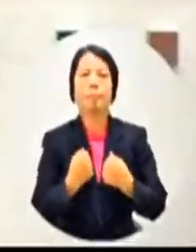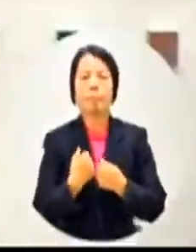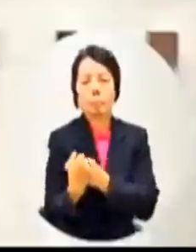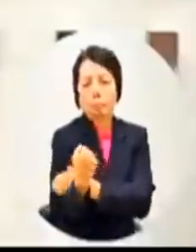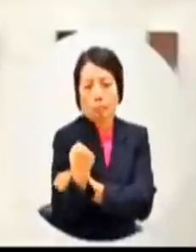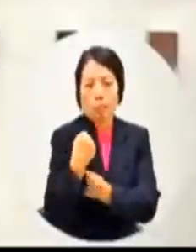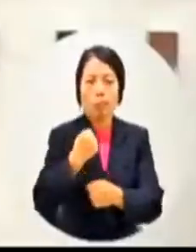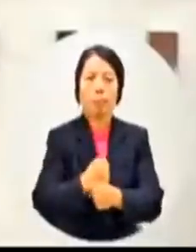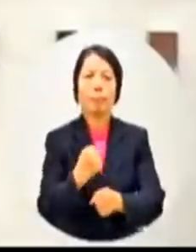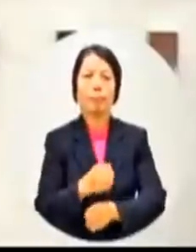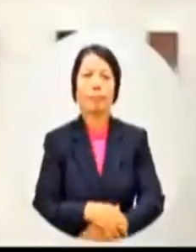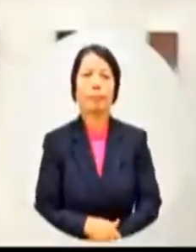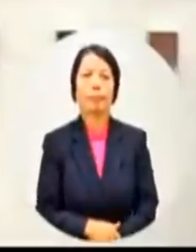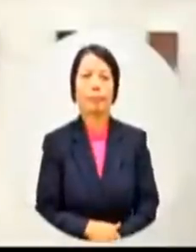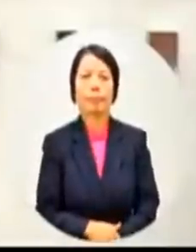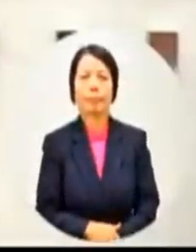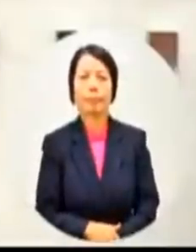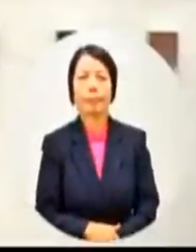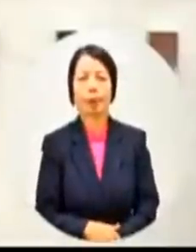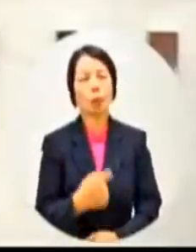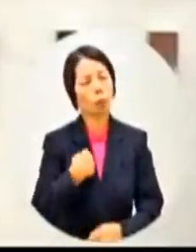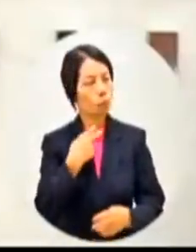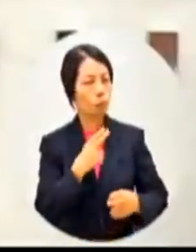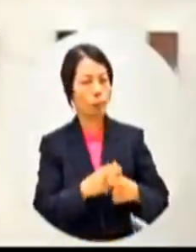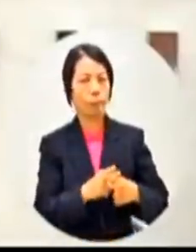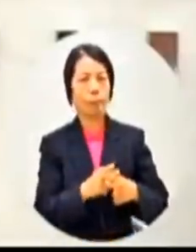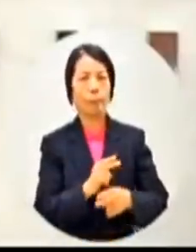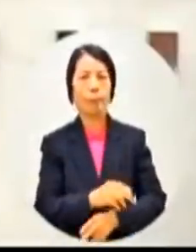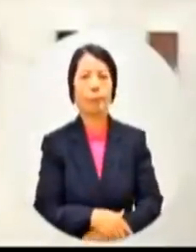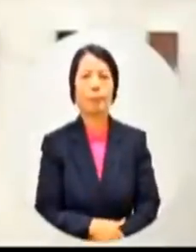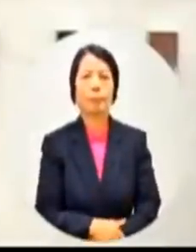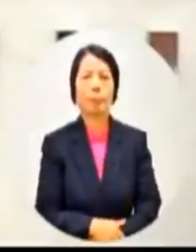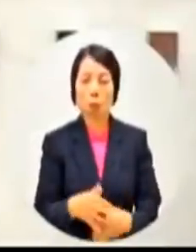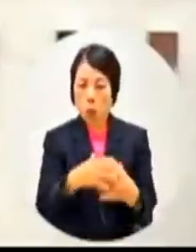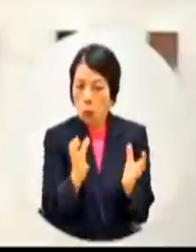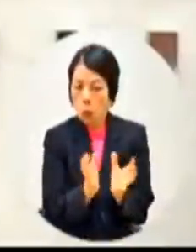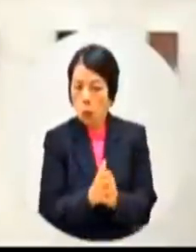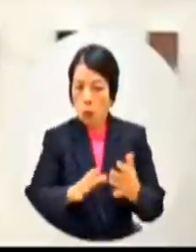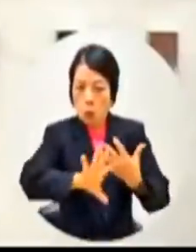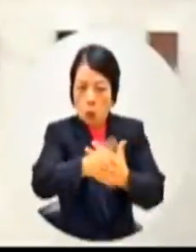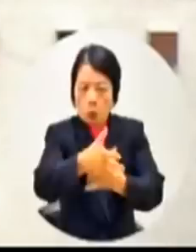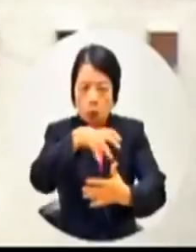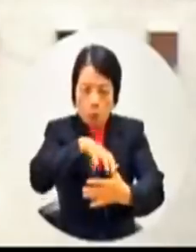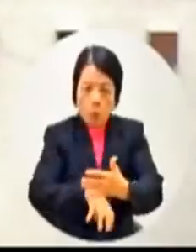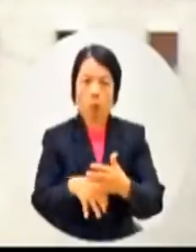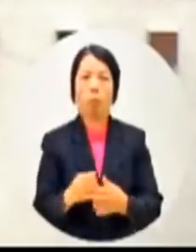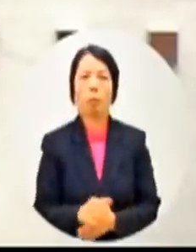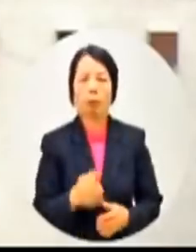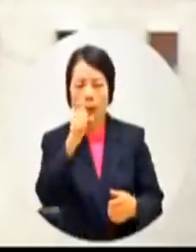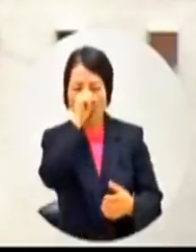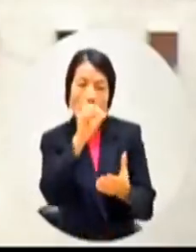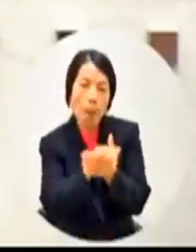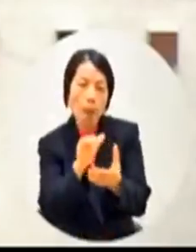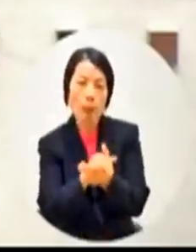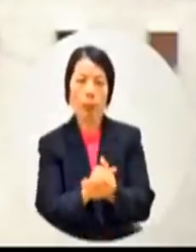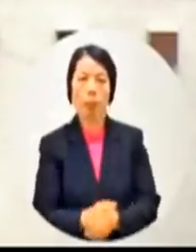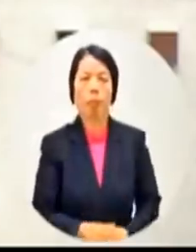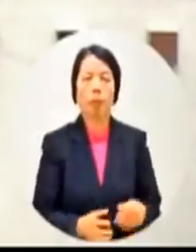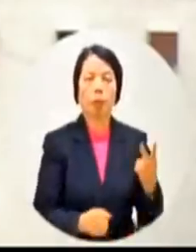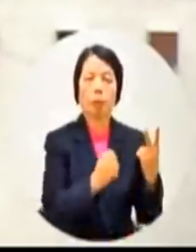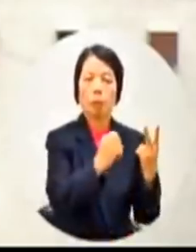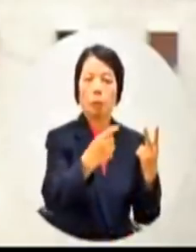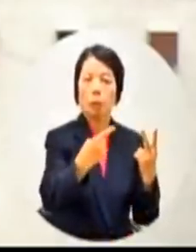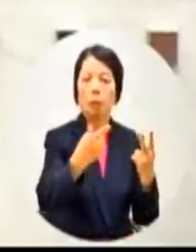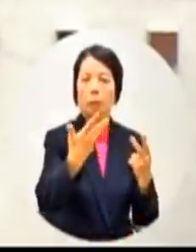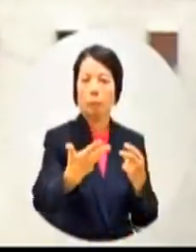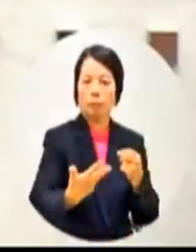我相信所有海内外的好朋友2018年选举之后对高雄都抱着